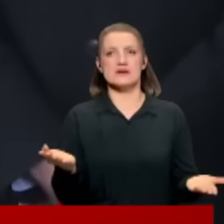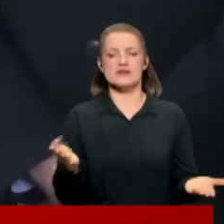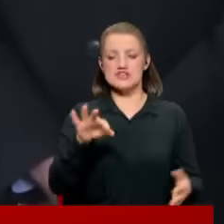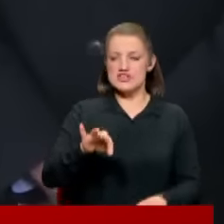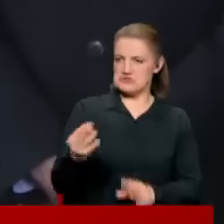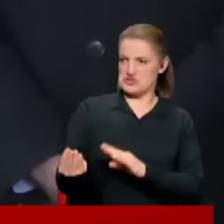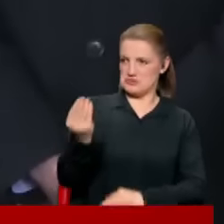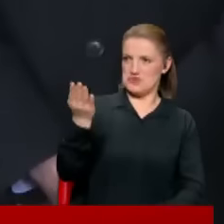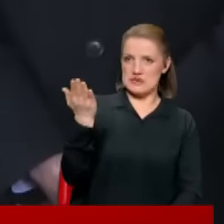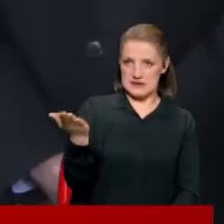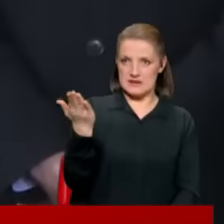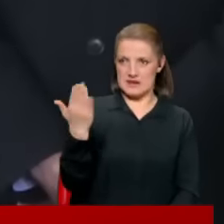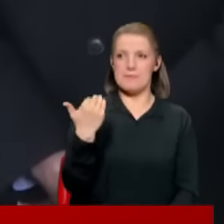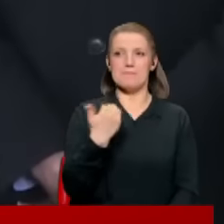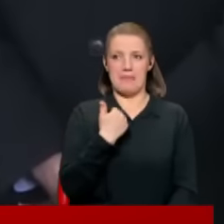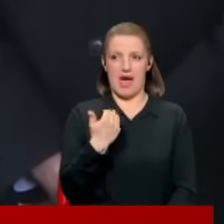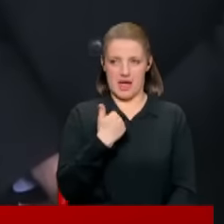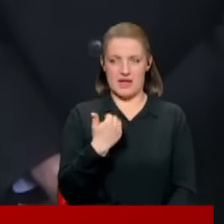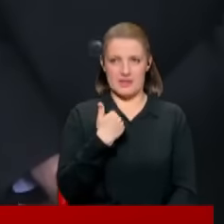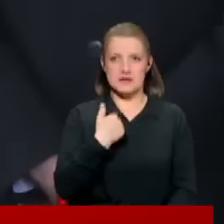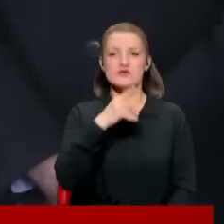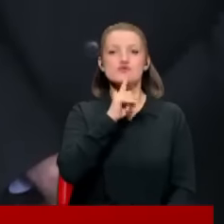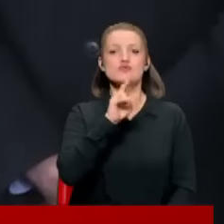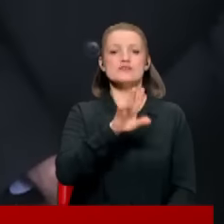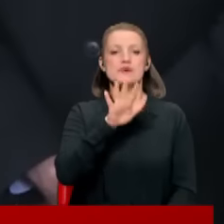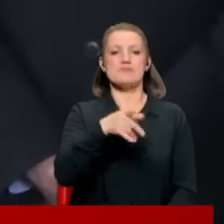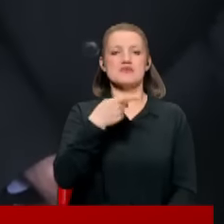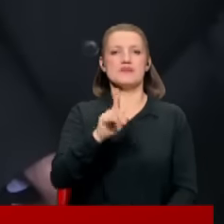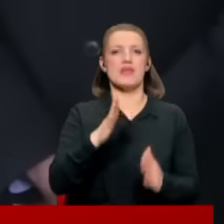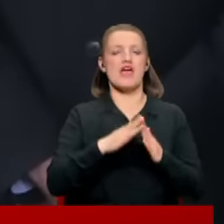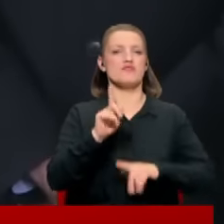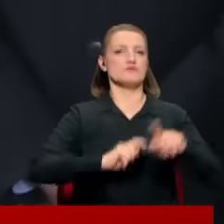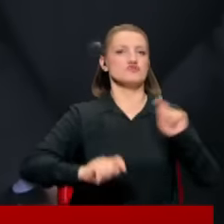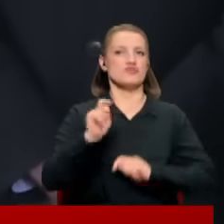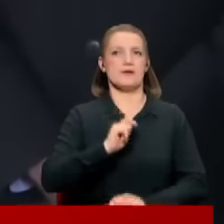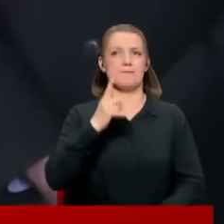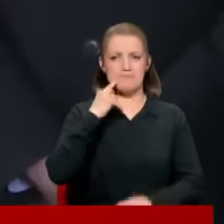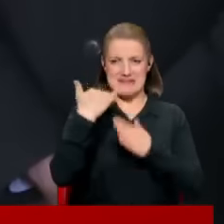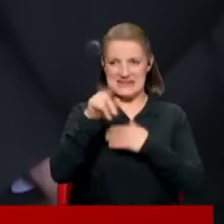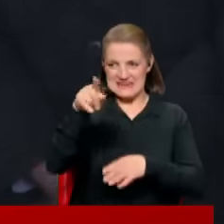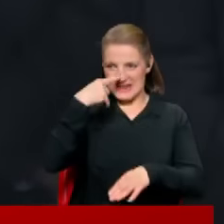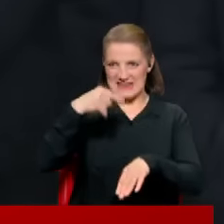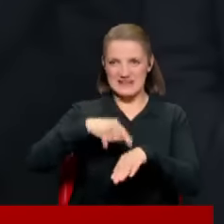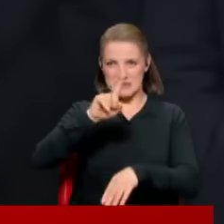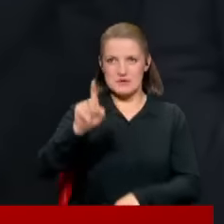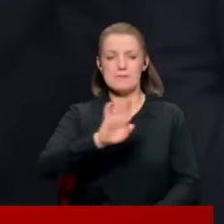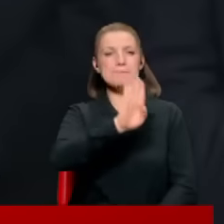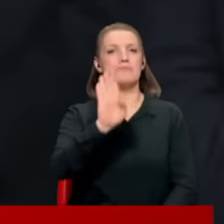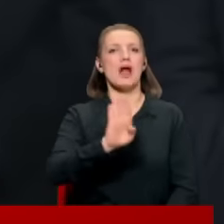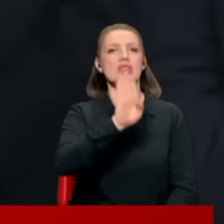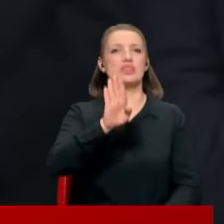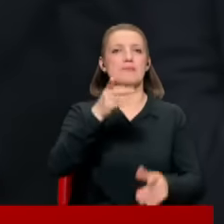Şimdi çıkmışsın, ben diyorsun 125 bin konut yapacağım. Millet sana inanır mı ya?